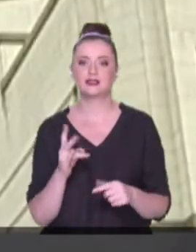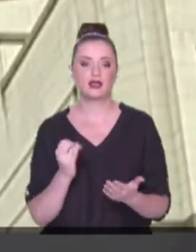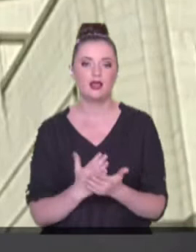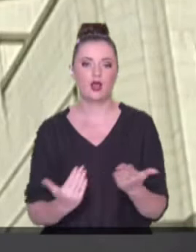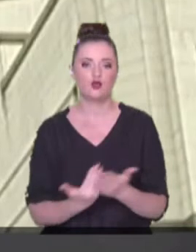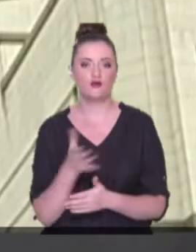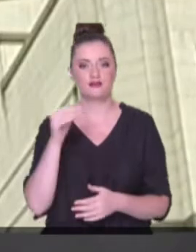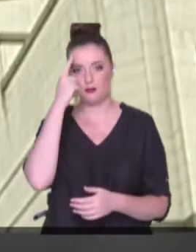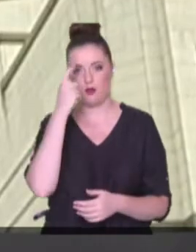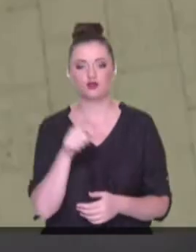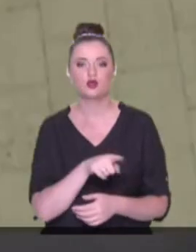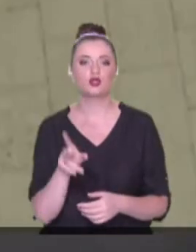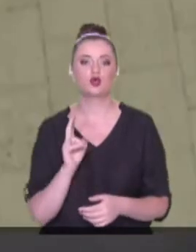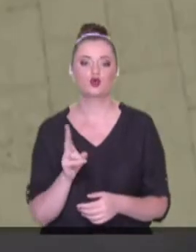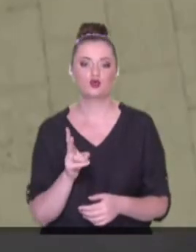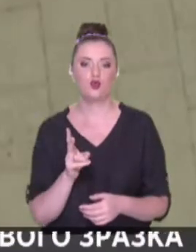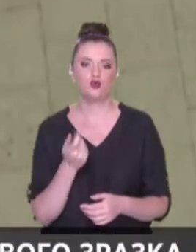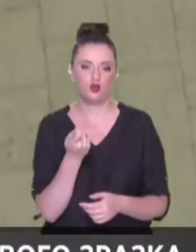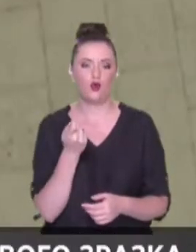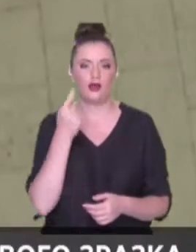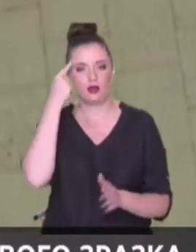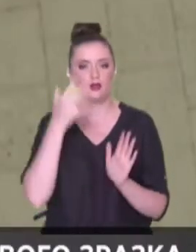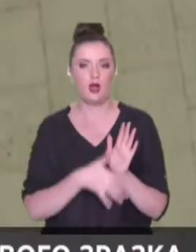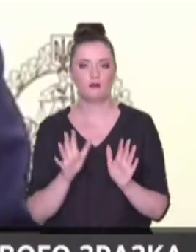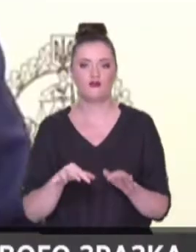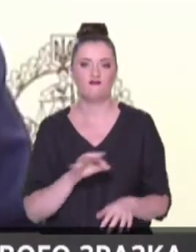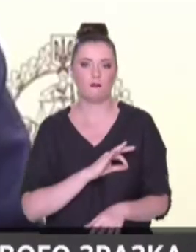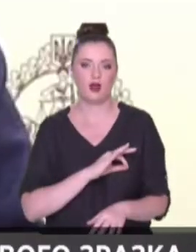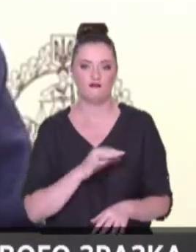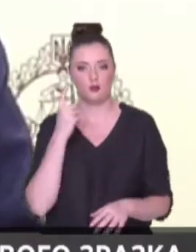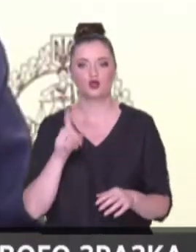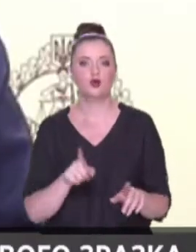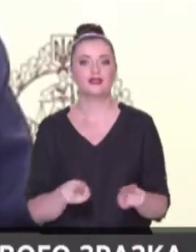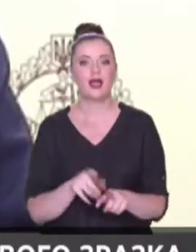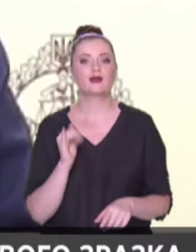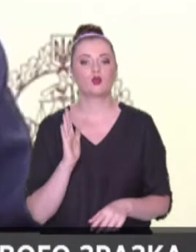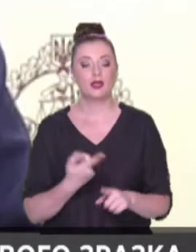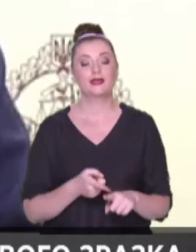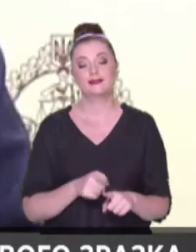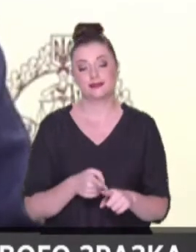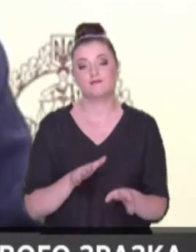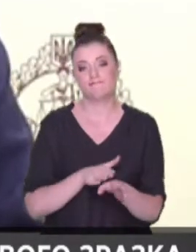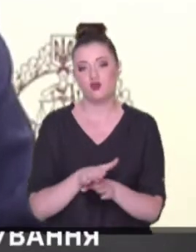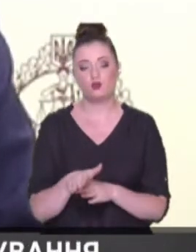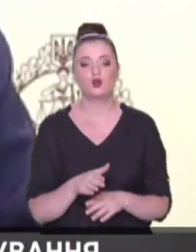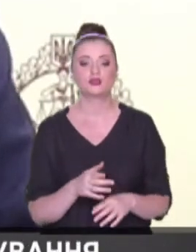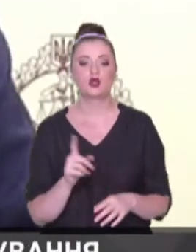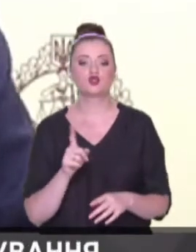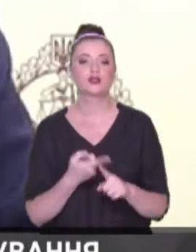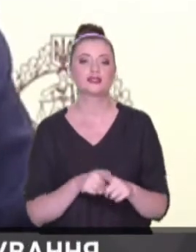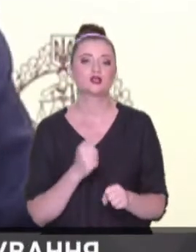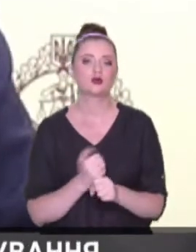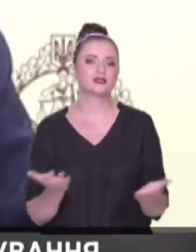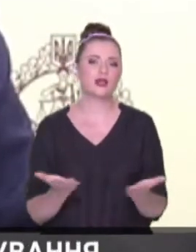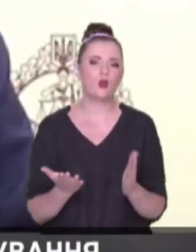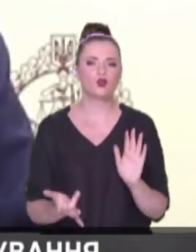Всі попереджали, ті, хто трохи тямлять в праві, попереджали, що так воно і буде, і це відбулося. Про те, що це зроблено з якоюсь